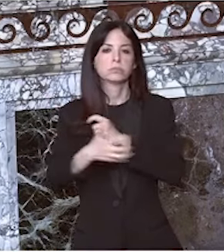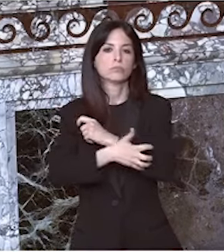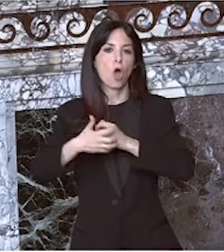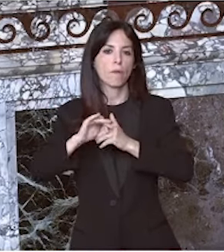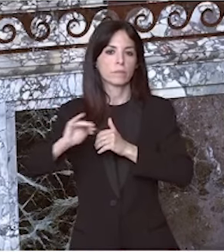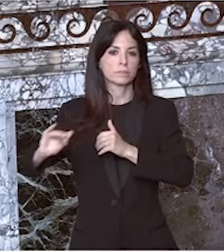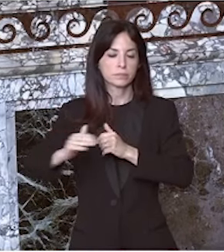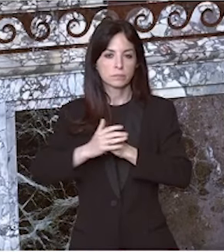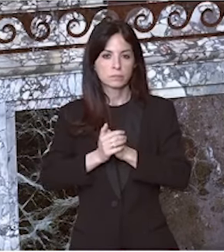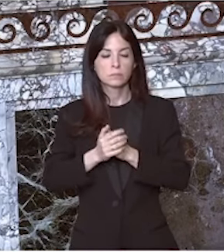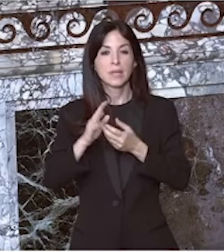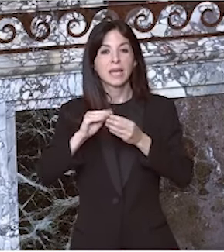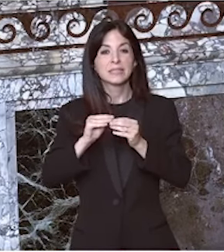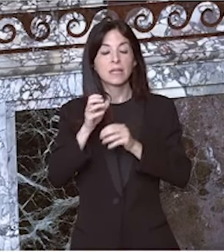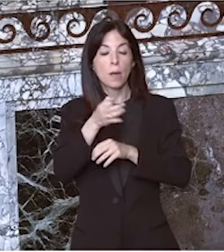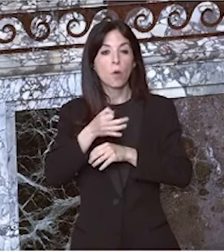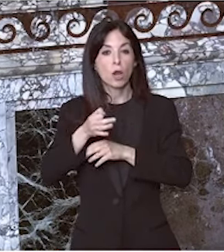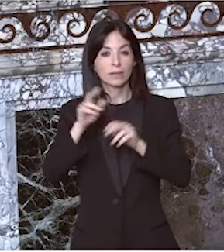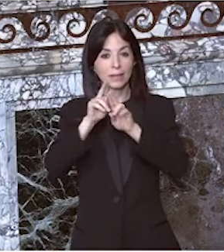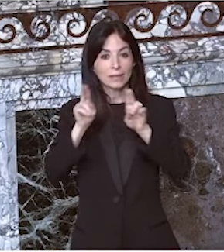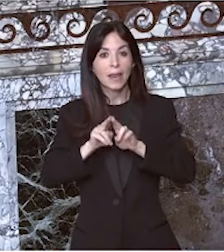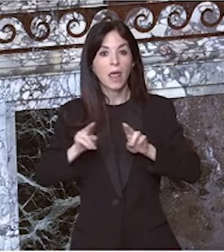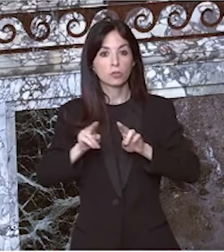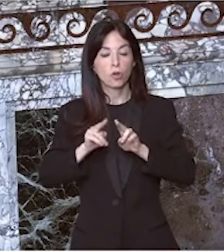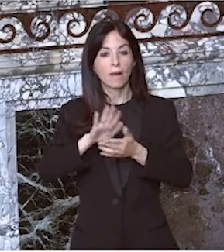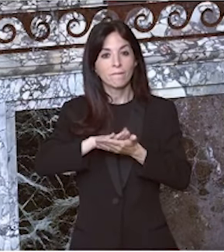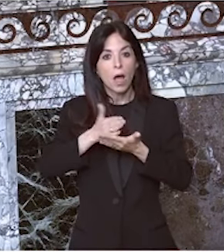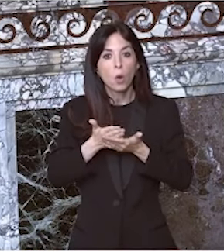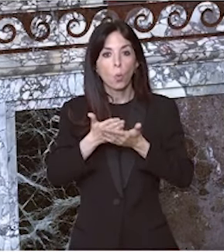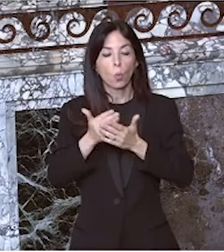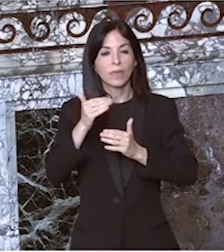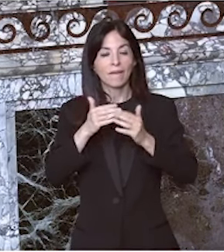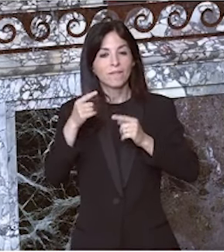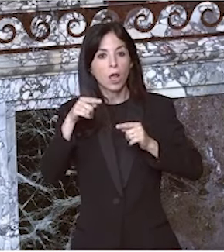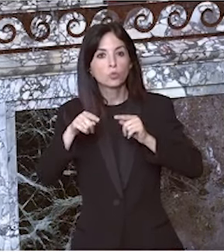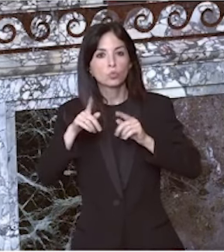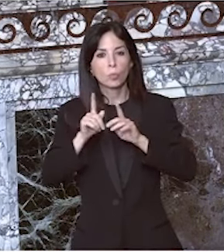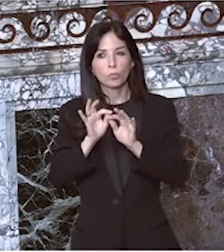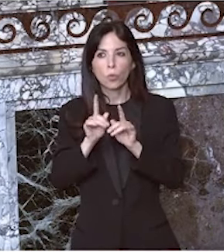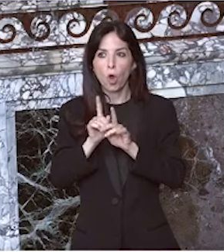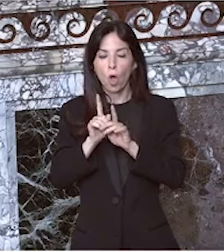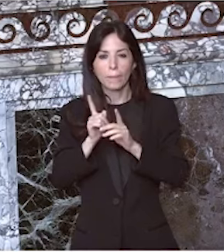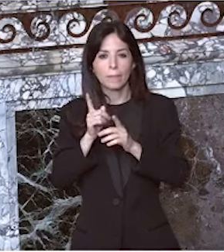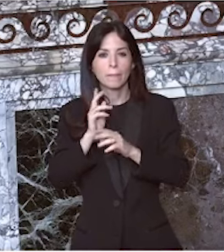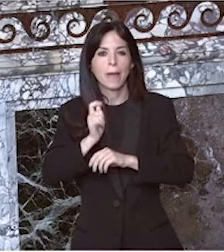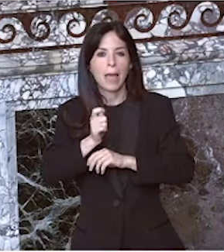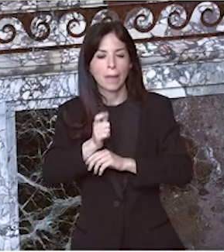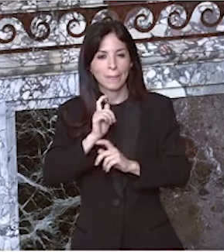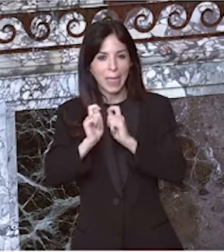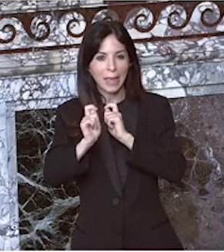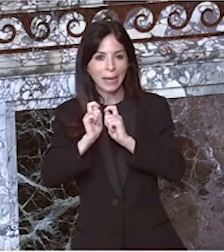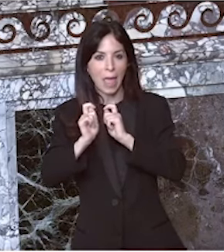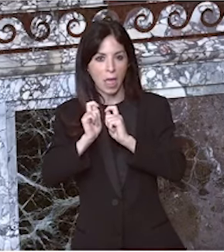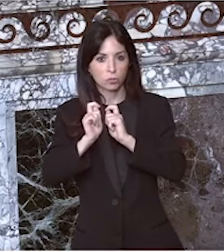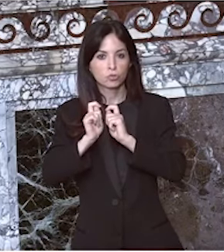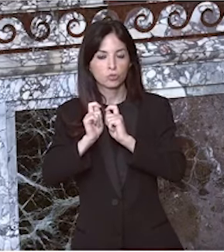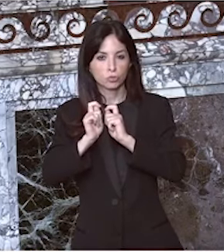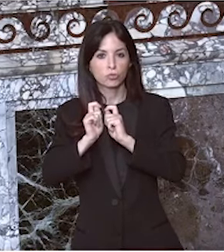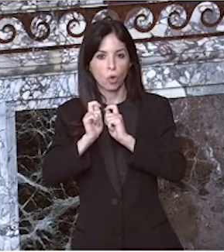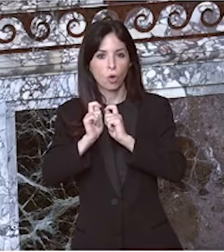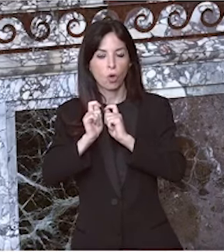Nel sistema monetario internazionale, le diverse valute e le infrastrutture di pagamento e di mercato hanno acquisito,